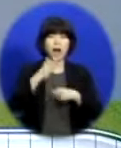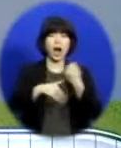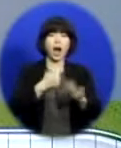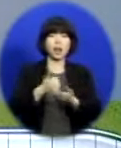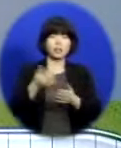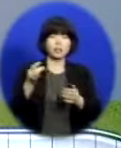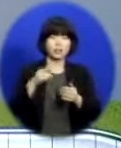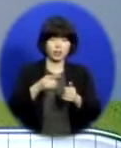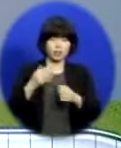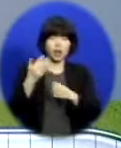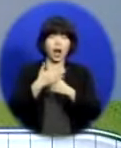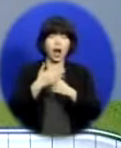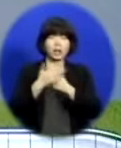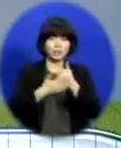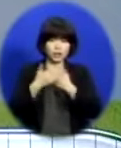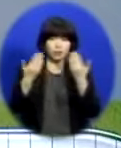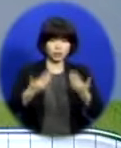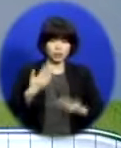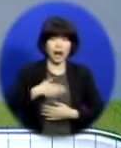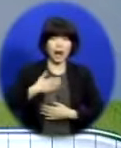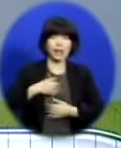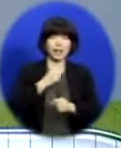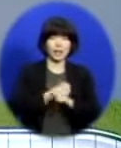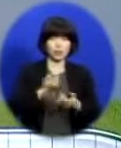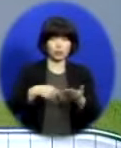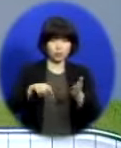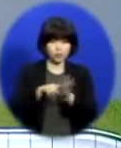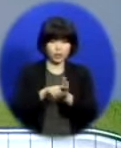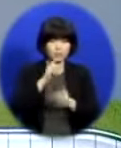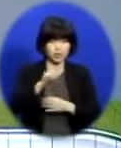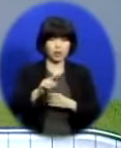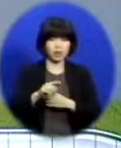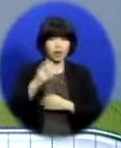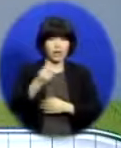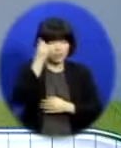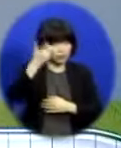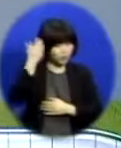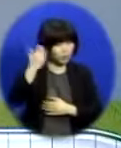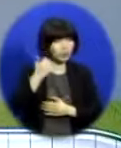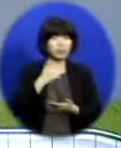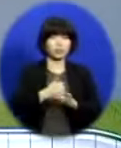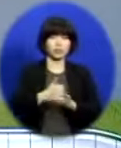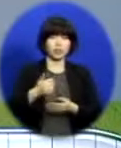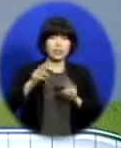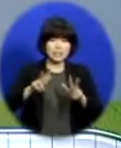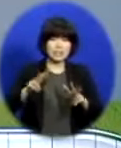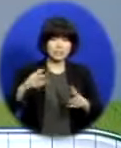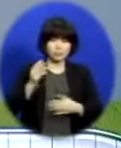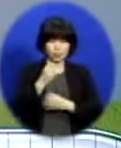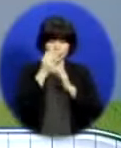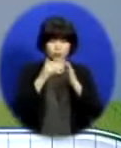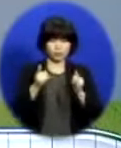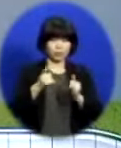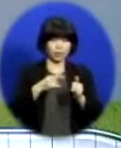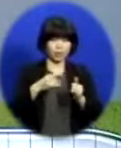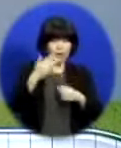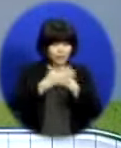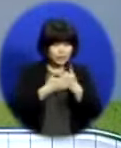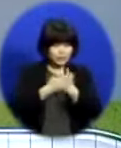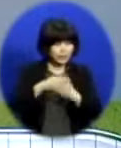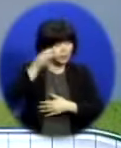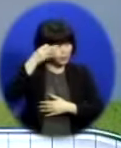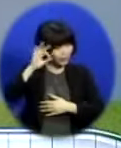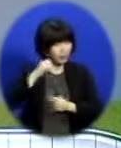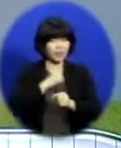것들을 알게 하려 하심이라 성령님께서 지금 성도님에게 은혜를 깨닫게 하시지